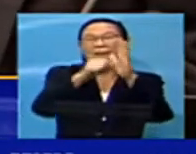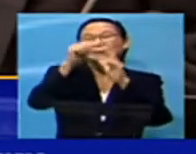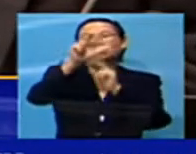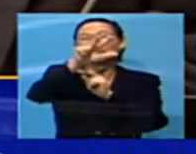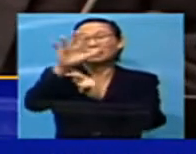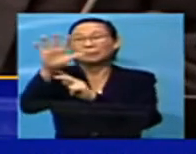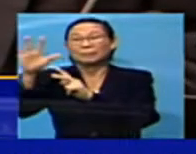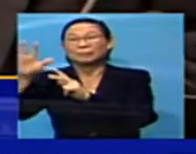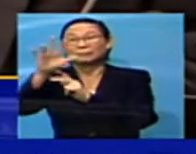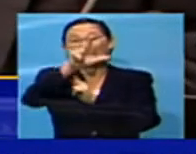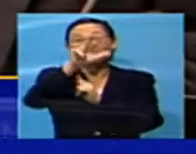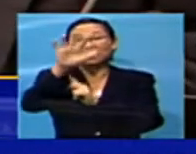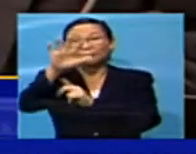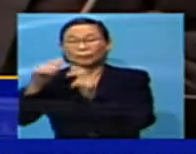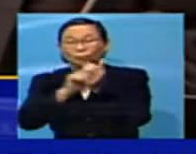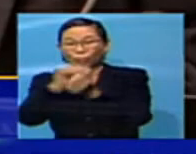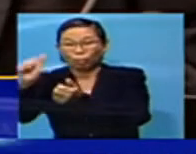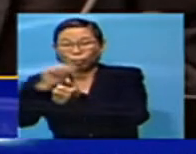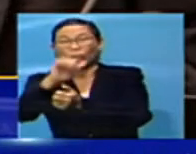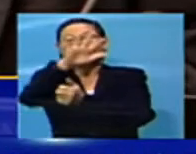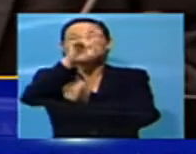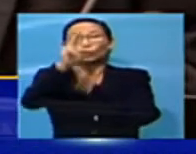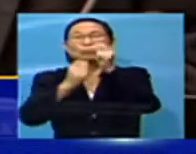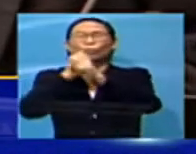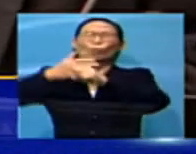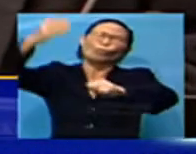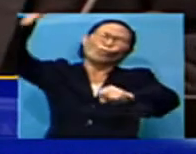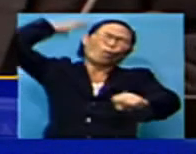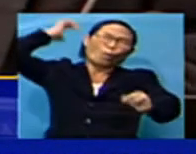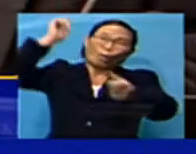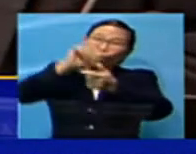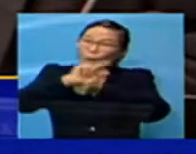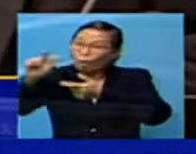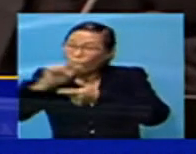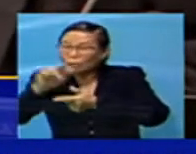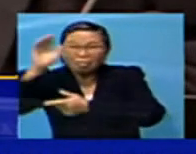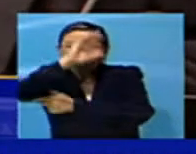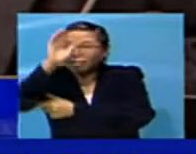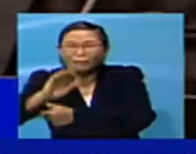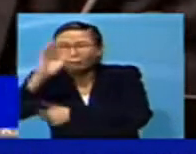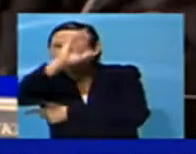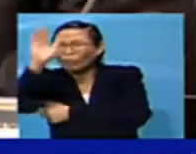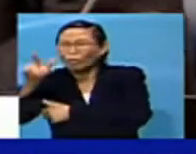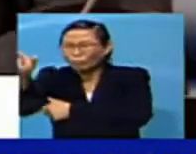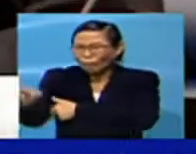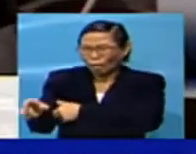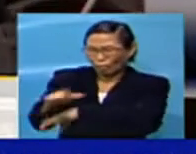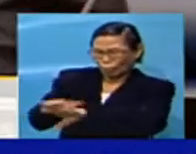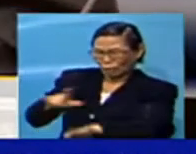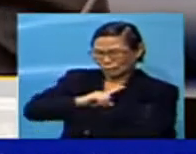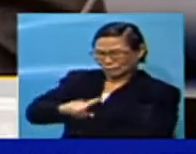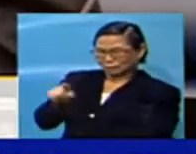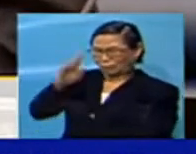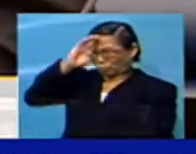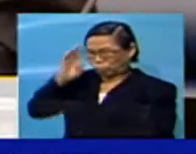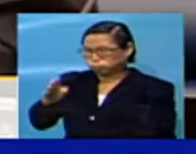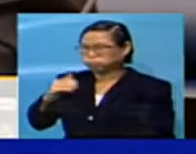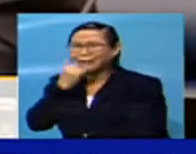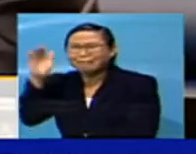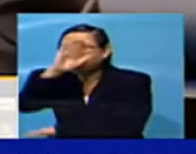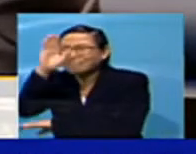diluluskan 52 tahun yang lalu, belum pernah ada seorang bukan Islam yang didakwa